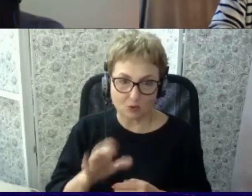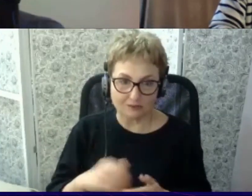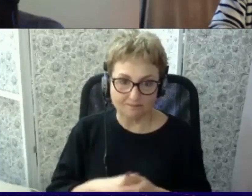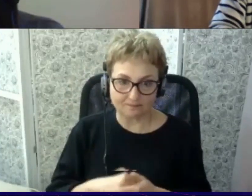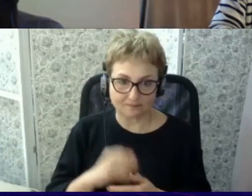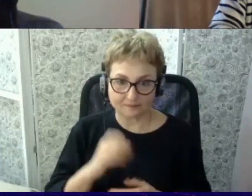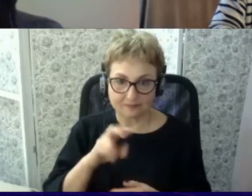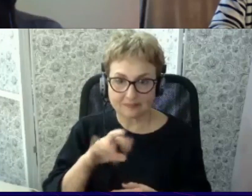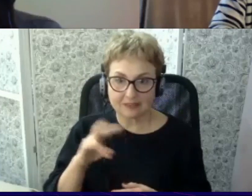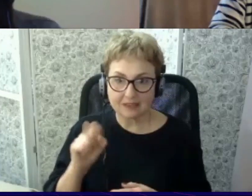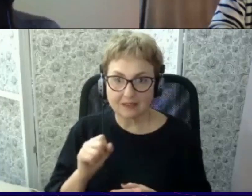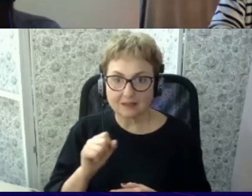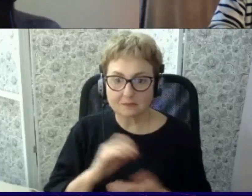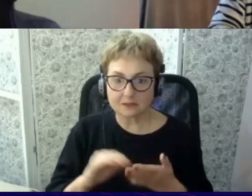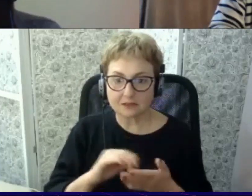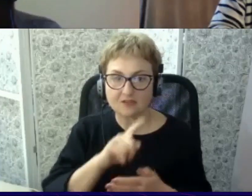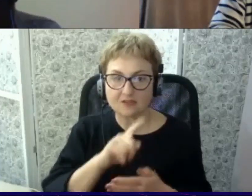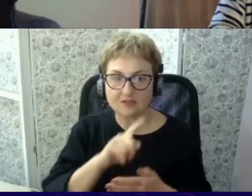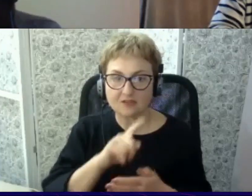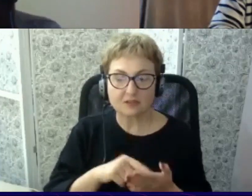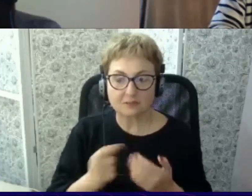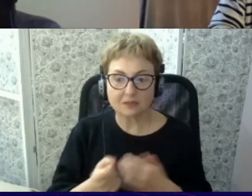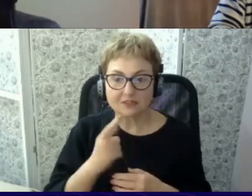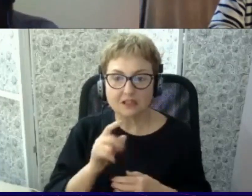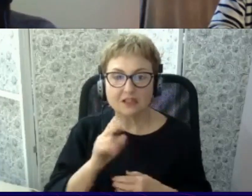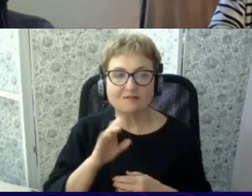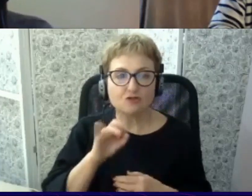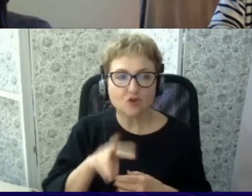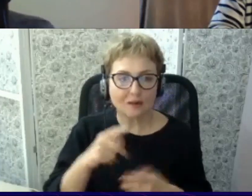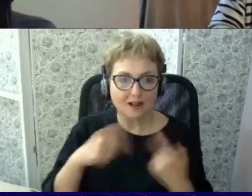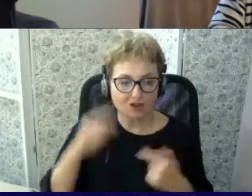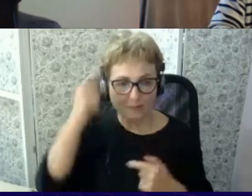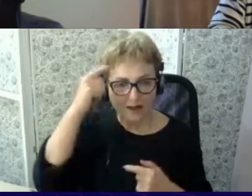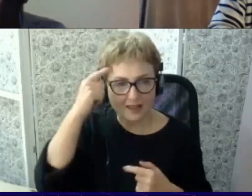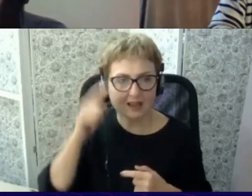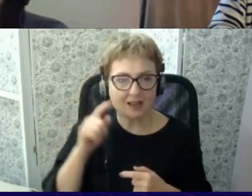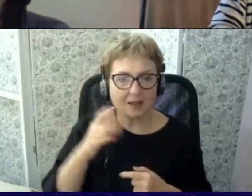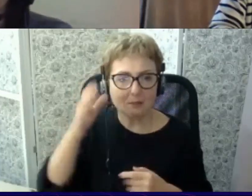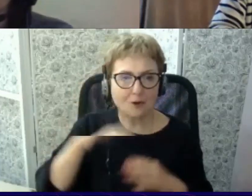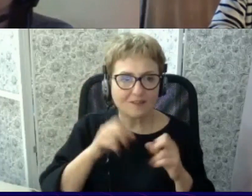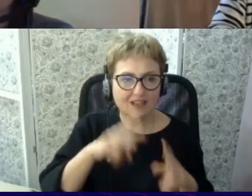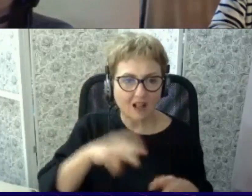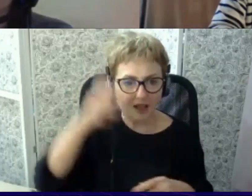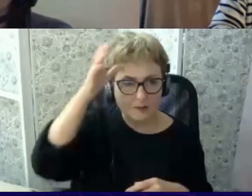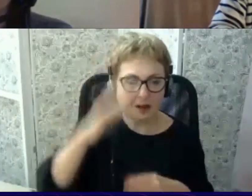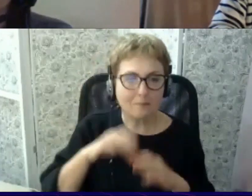запрос. Елена, да, вот вижу, еще один вопросик появился. В чем отличие понятий профобразования